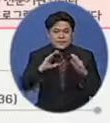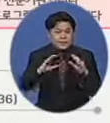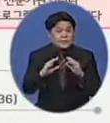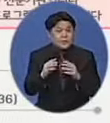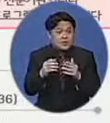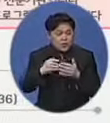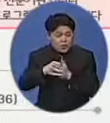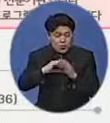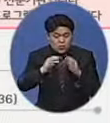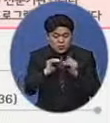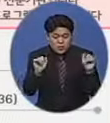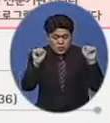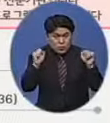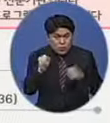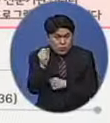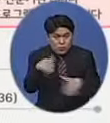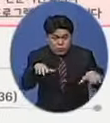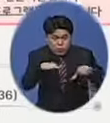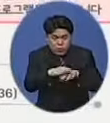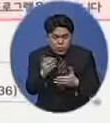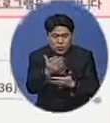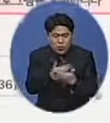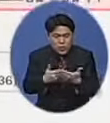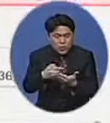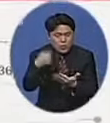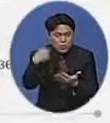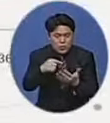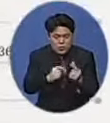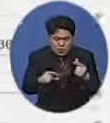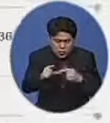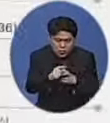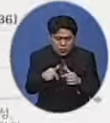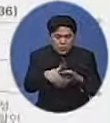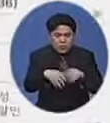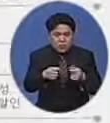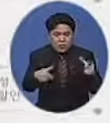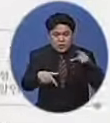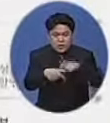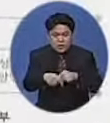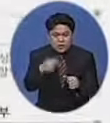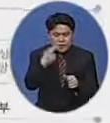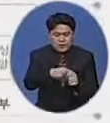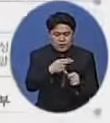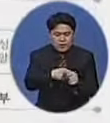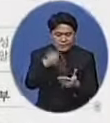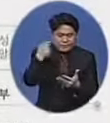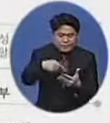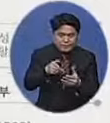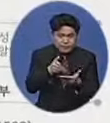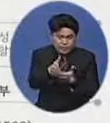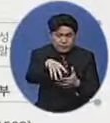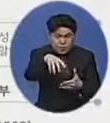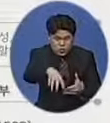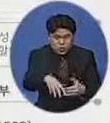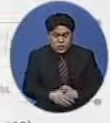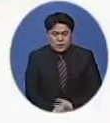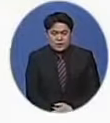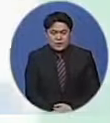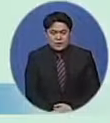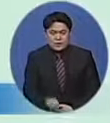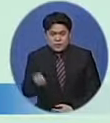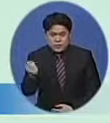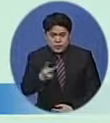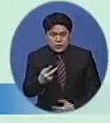나눔국민운동본부는 나눔교육 활성화와 나눔문화 확산을 위해 나눔교육 강사를 양성하고 있는 전문기관입니다.